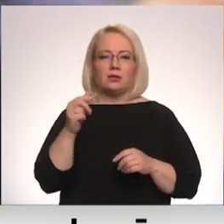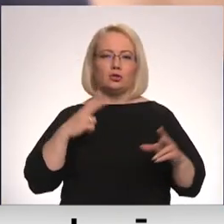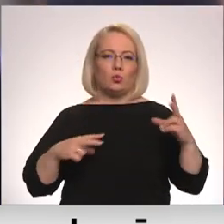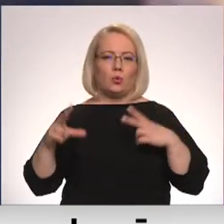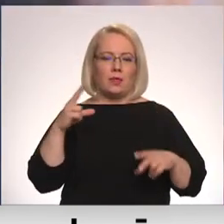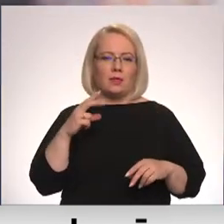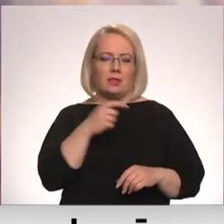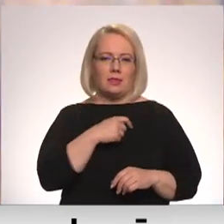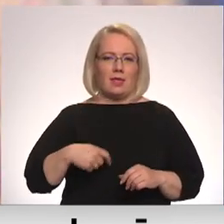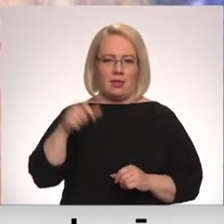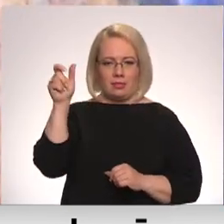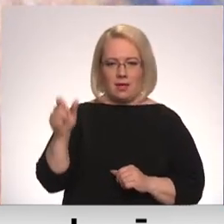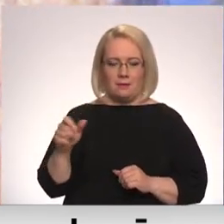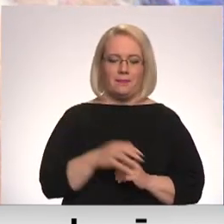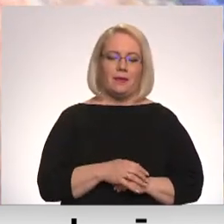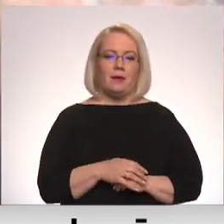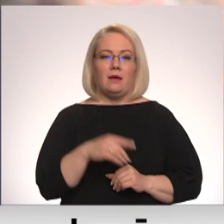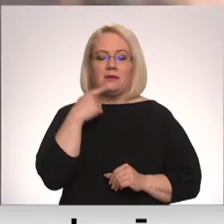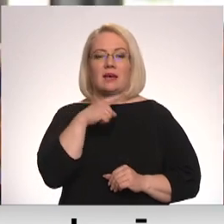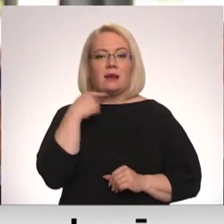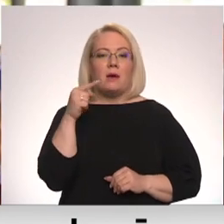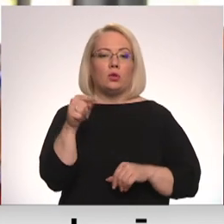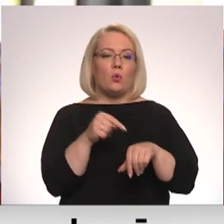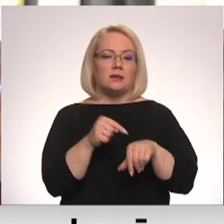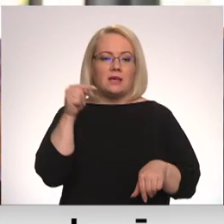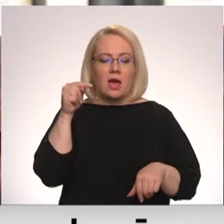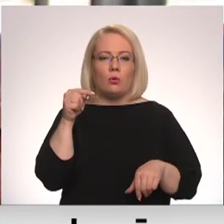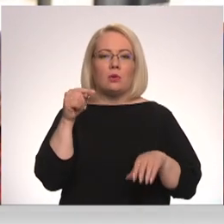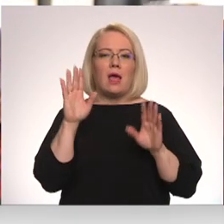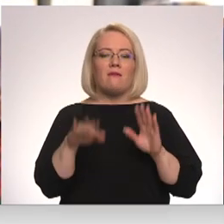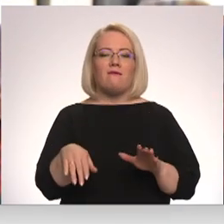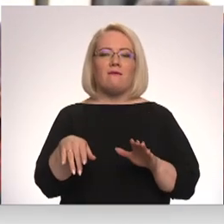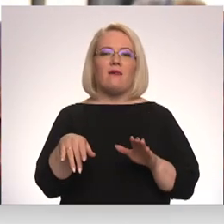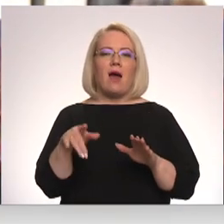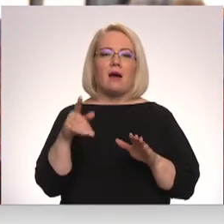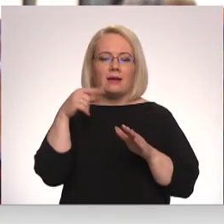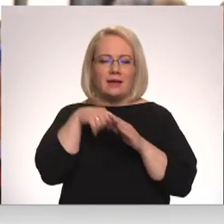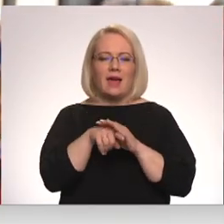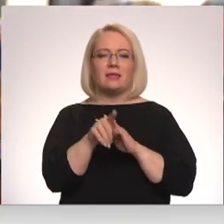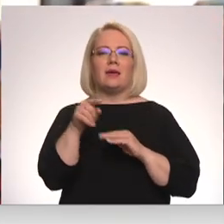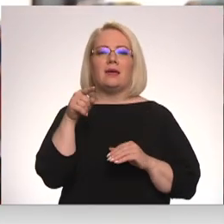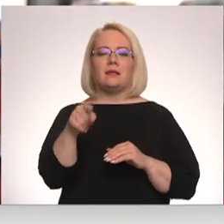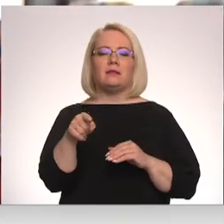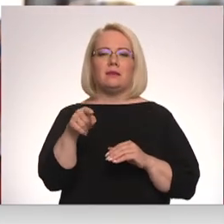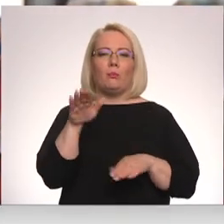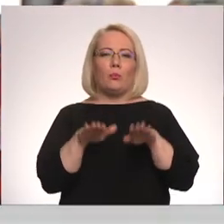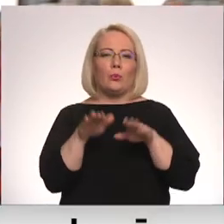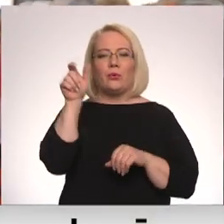Grīnberga. Gribējās to sajūtu, lai tu tā kā vari ienirt Purvīša pasaulē, tie ir fiziski tā